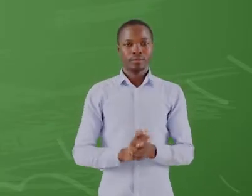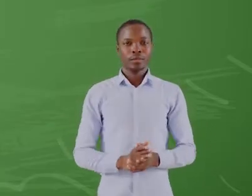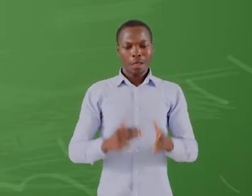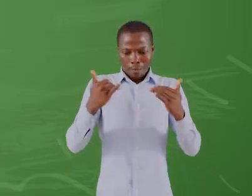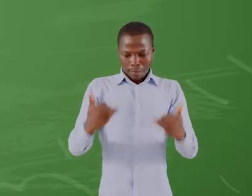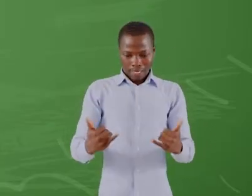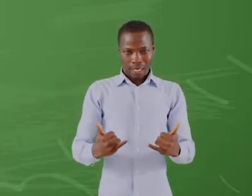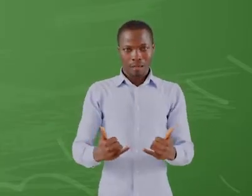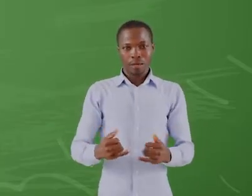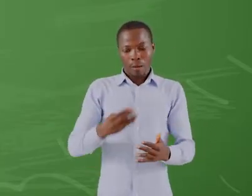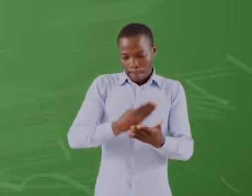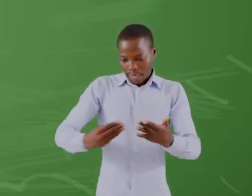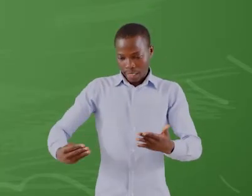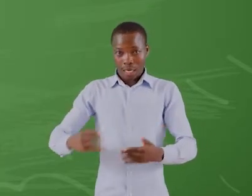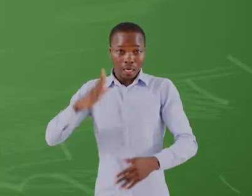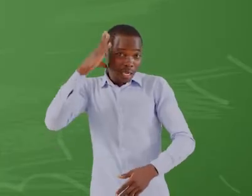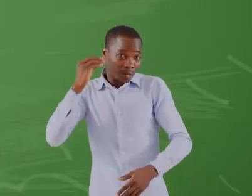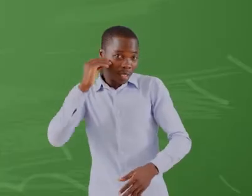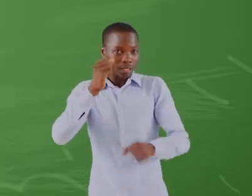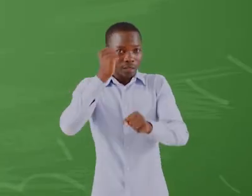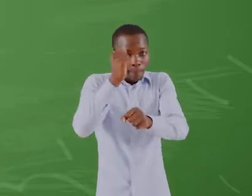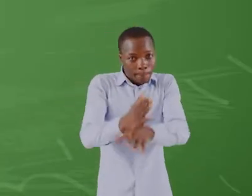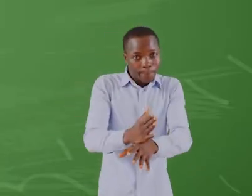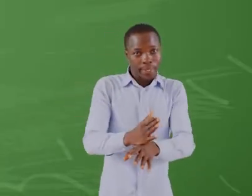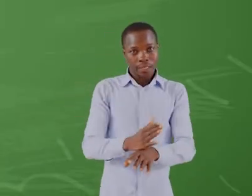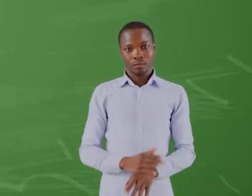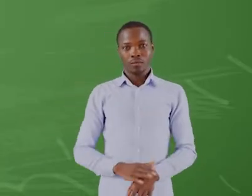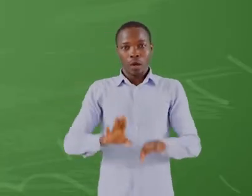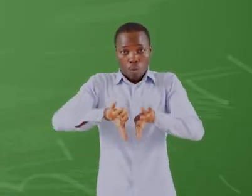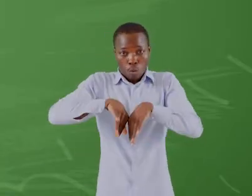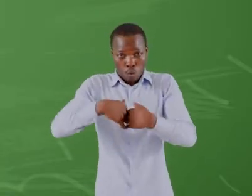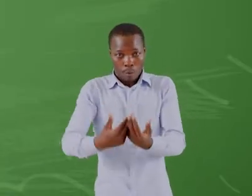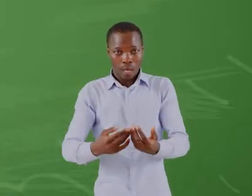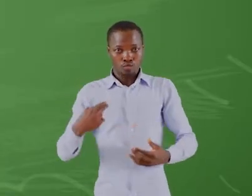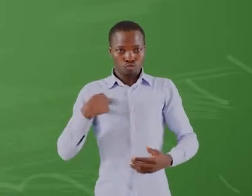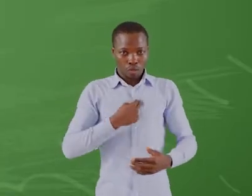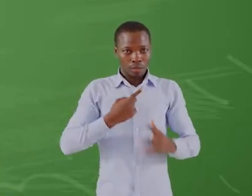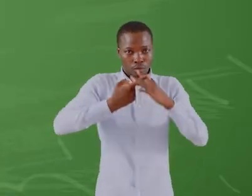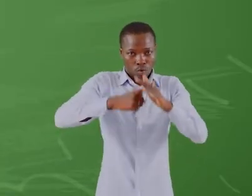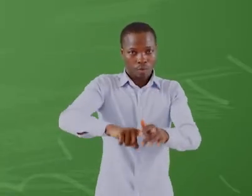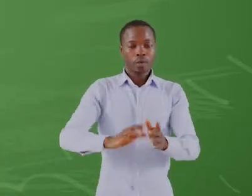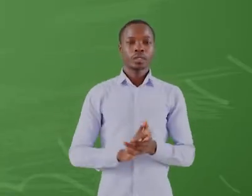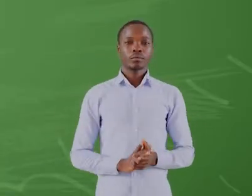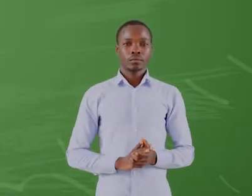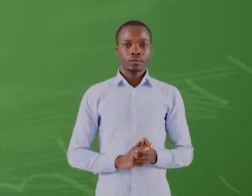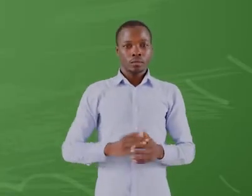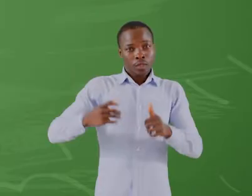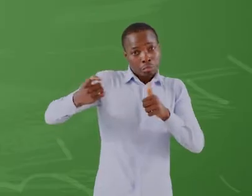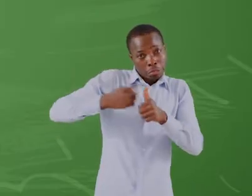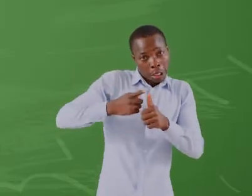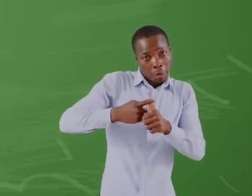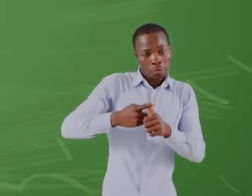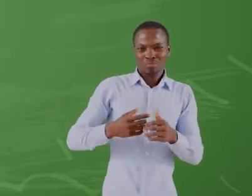Maintenant que nous avons notre matériel pour réaliser notre expérience, comment allons-nous procéder?